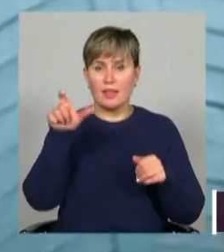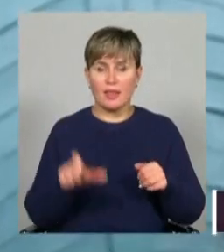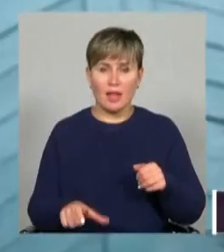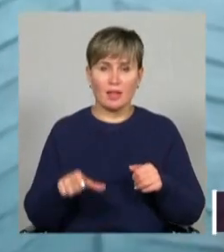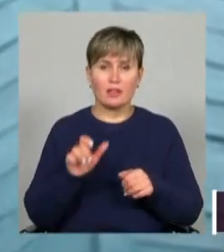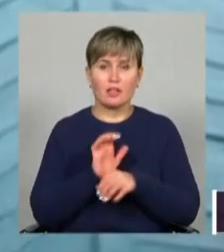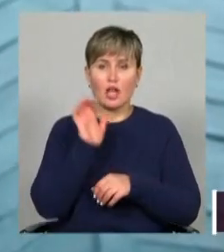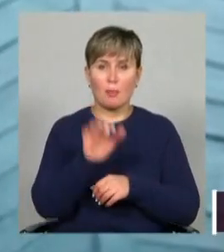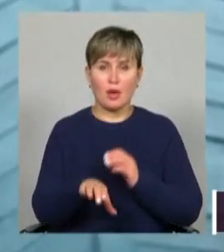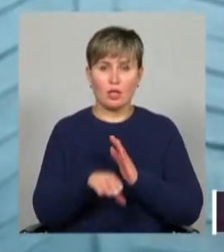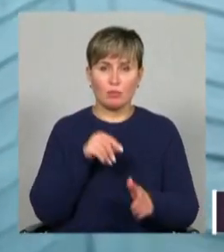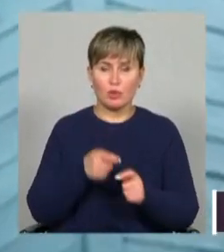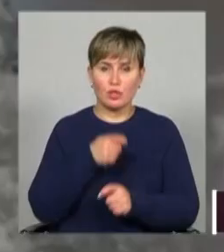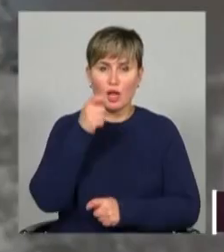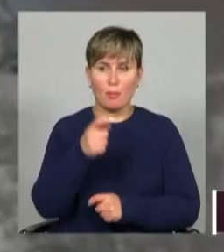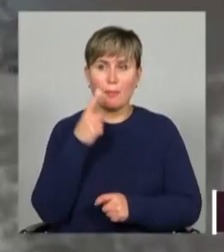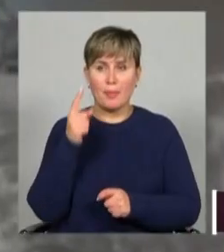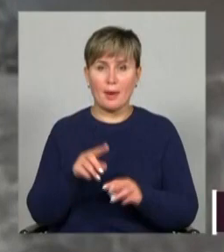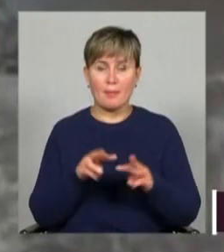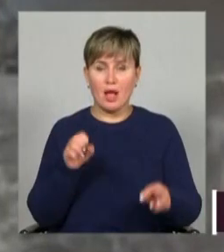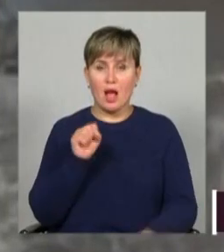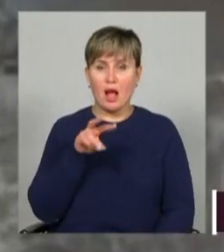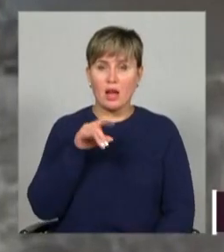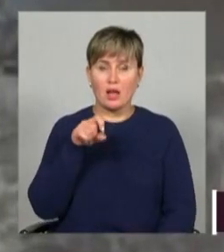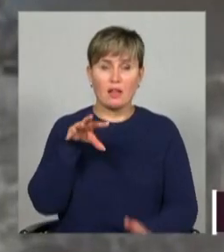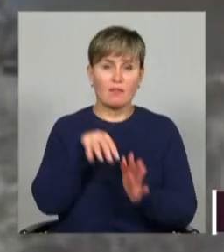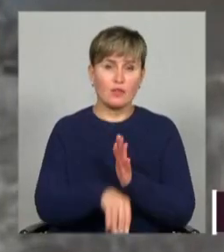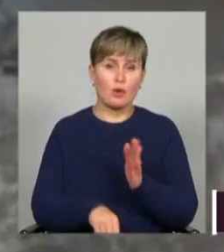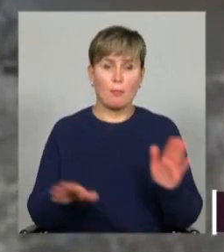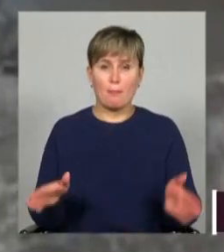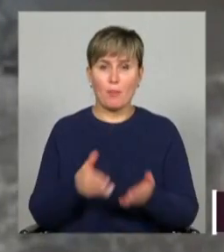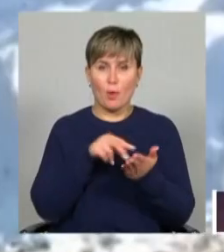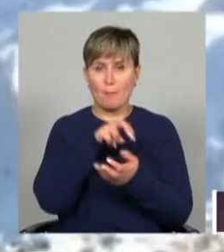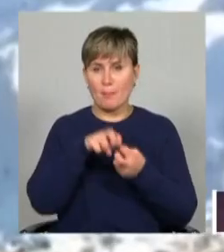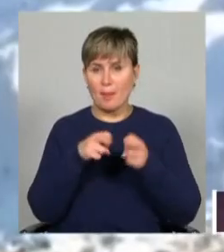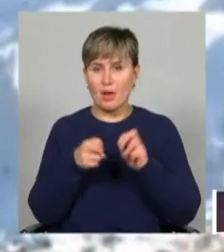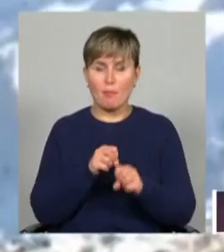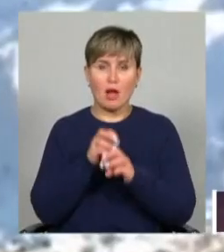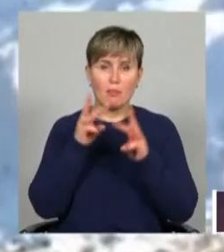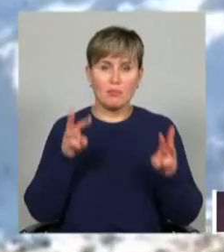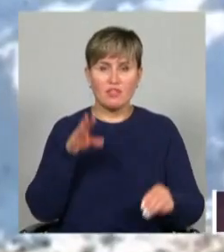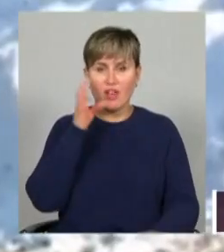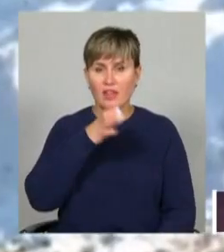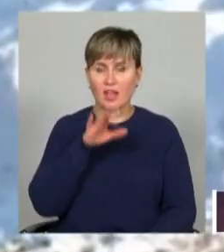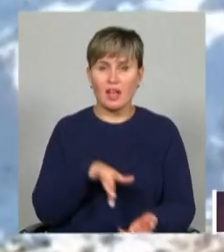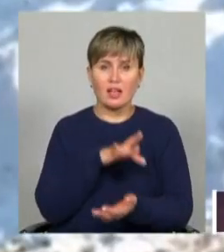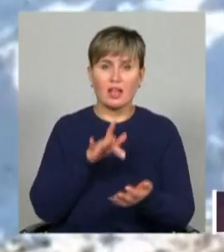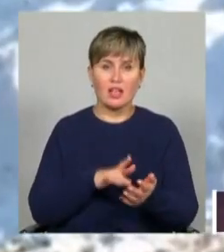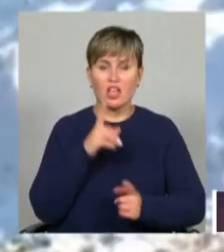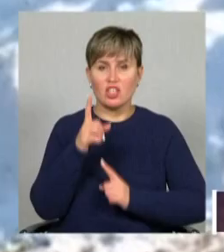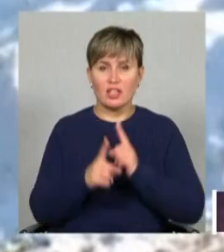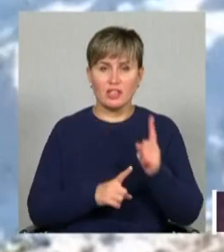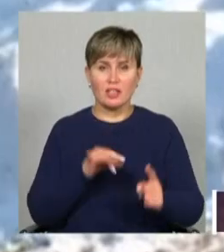Абдикеров направил депутатский запрос премьер-министру Алихану Смаилову. В нем он поднял проблему обеспечения питьевой водой городов Жезказган